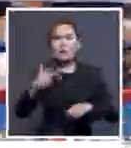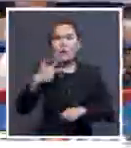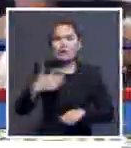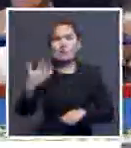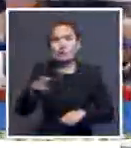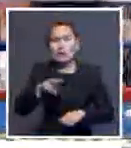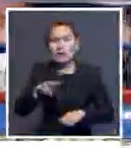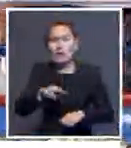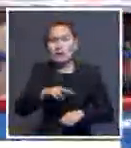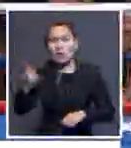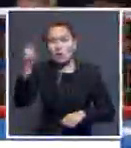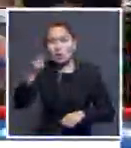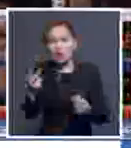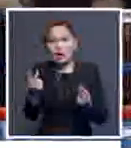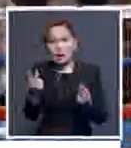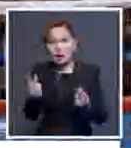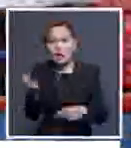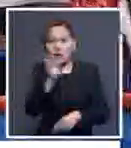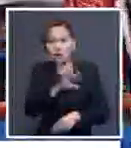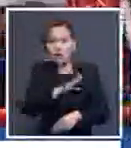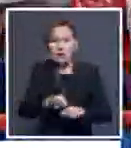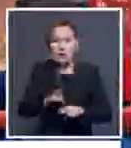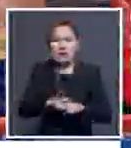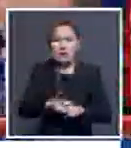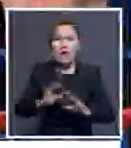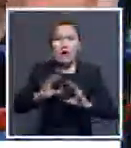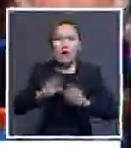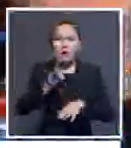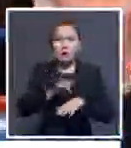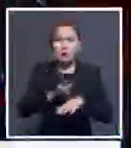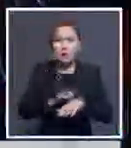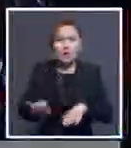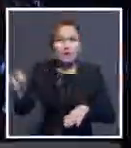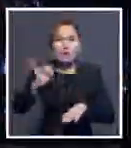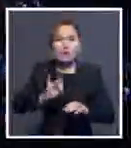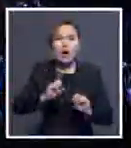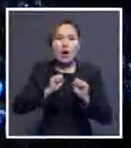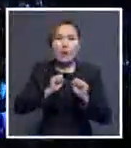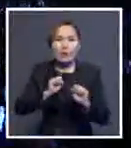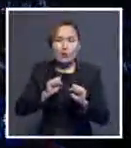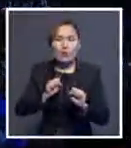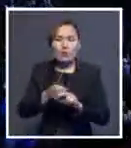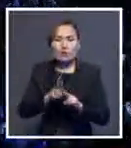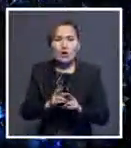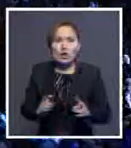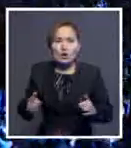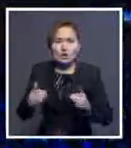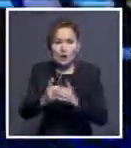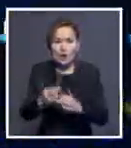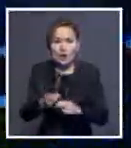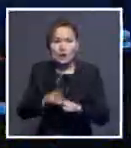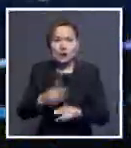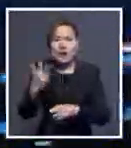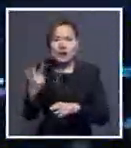35 миллион доллар таза табыс көрген еді. Әлемдік жангерлердің назарын аударған тарихи бокс кешін ұйымдастырушылар бұл жолы одан 3